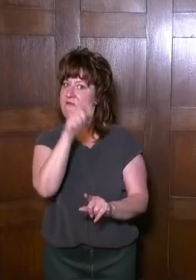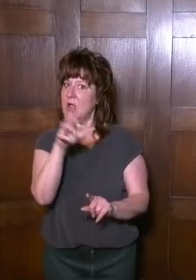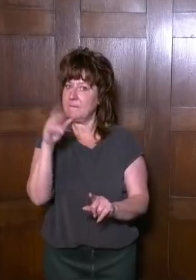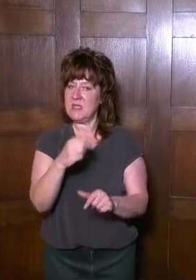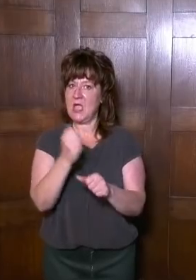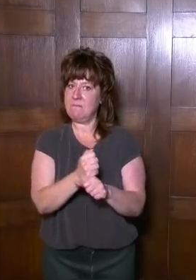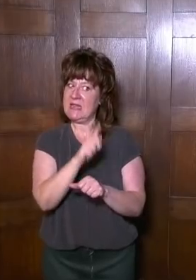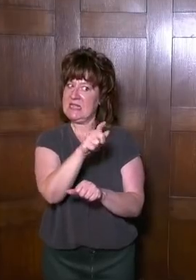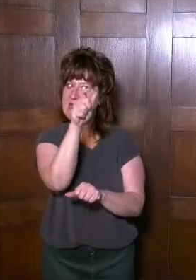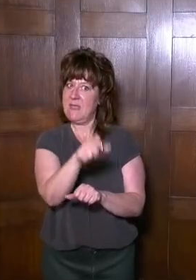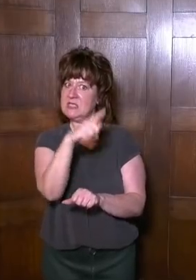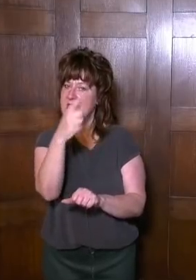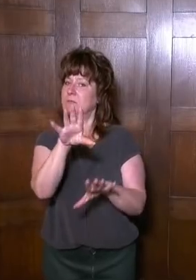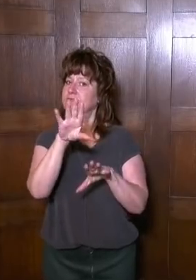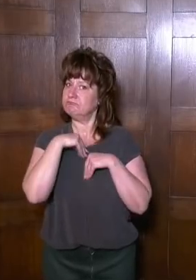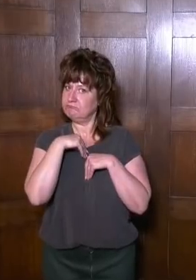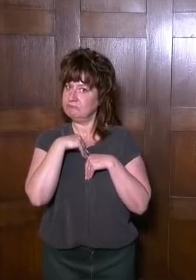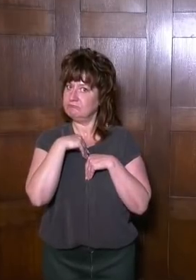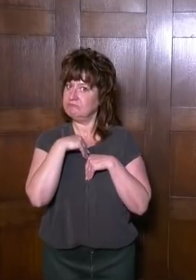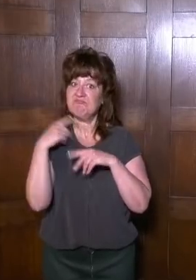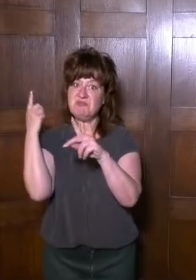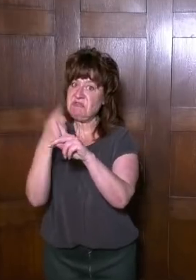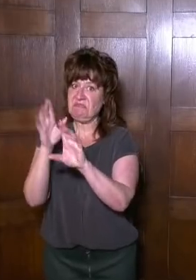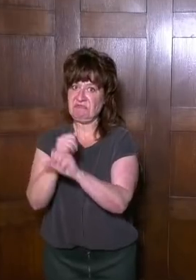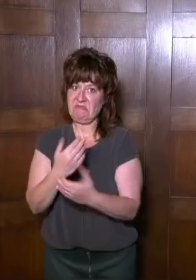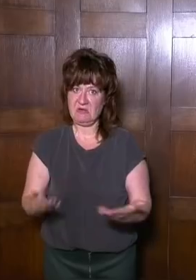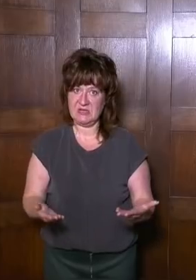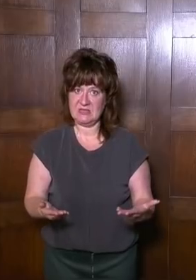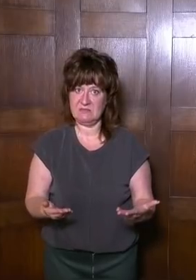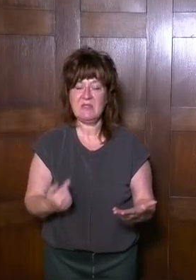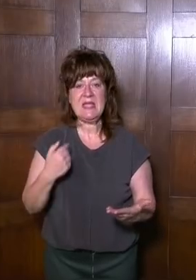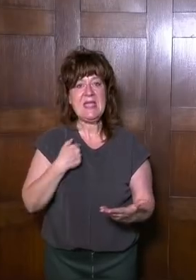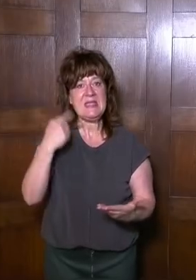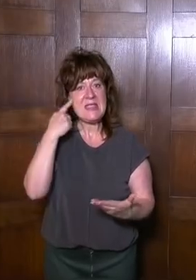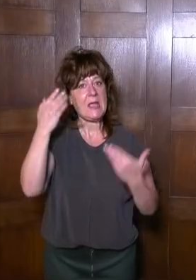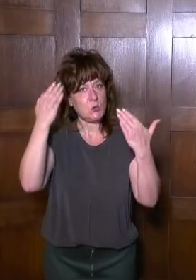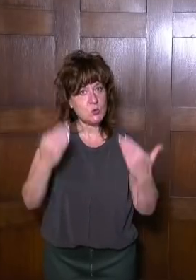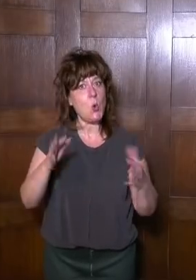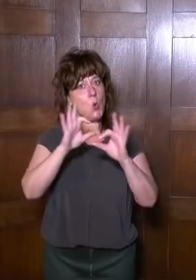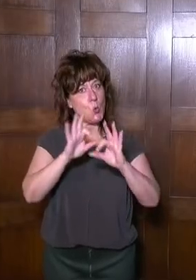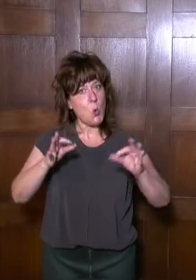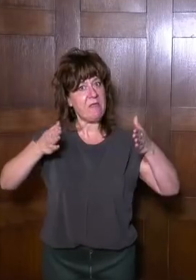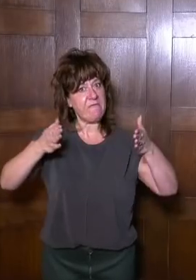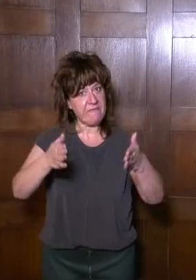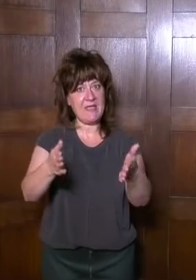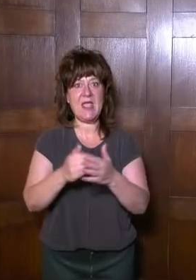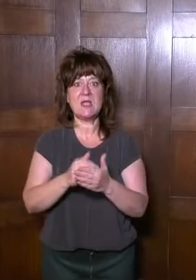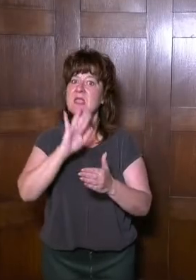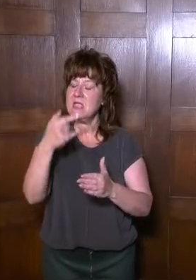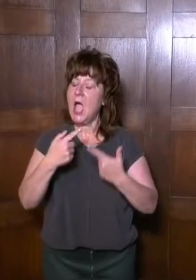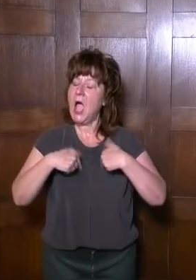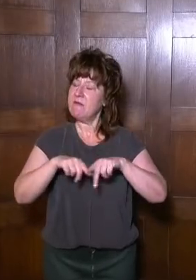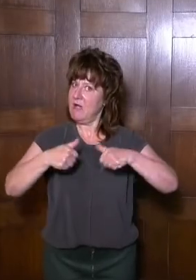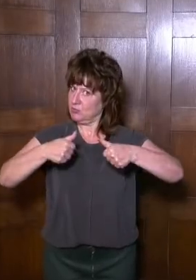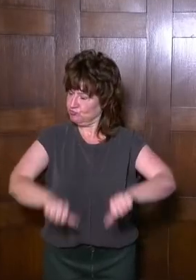wirklich akzeptiert haben, wäre uns das auch nicht geglückt. Und insofern, denke ich, sind wir auf einem ganz guten Weg. Wir waren streng, das ist